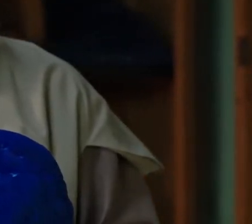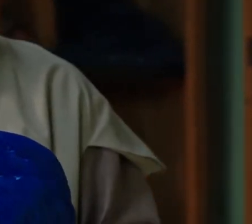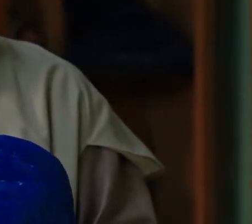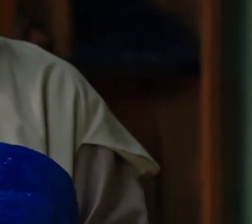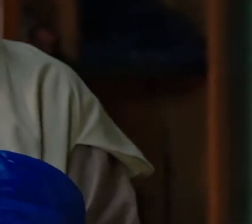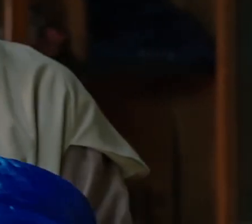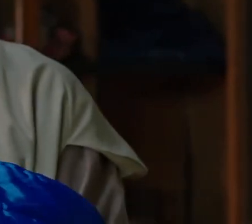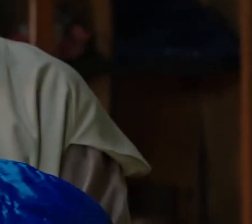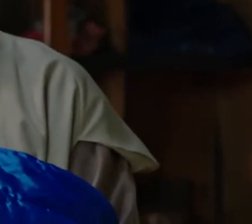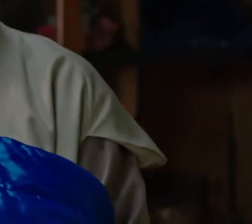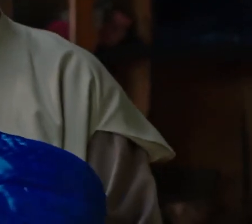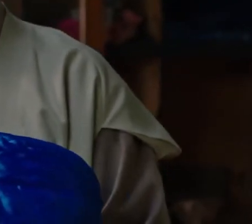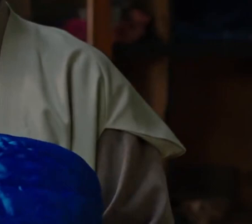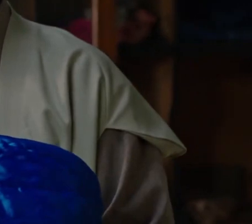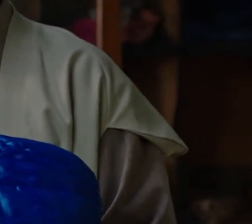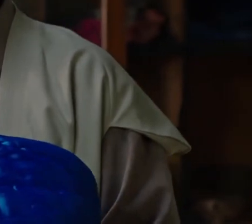bol, omuzları düşük bir yelek.